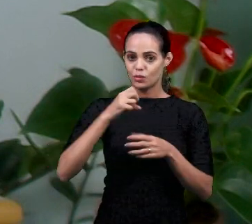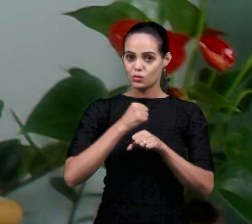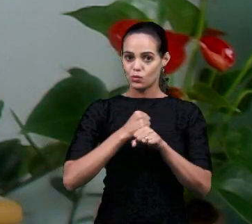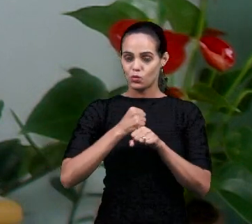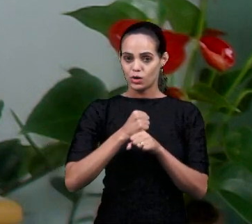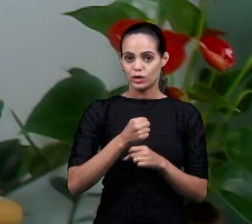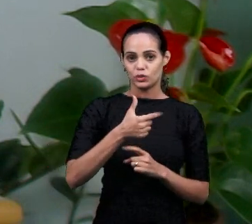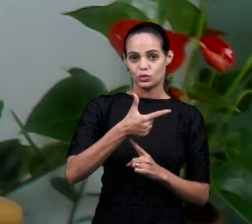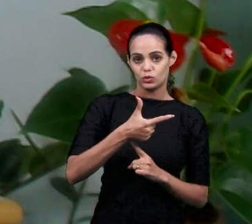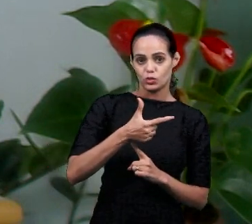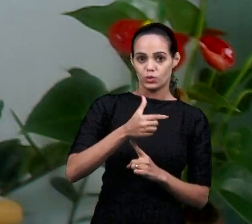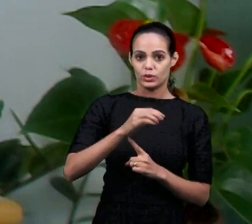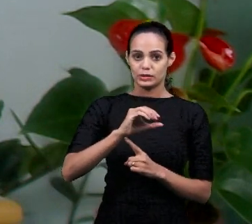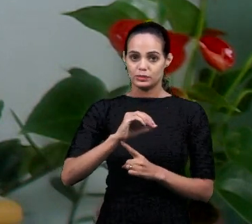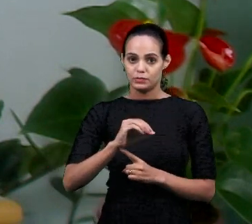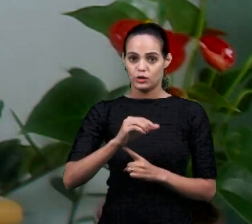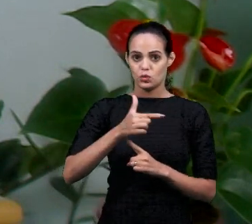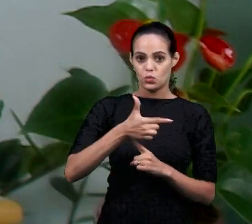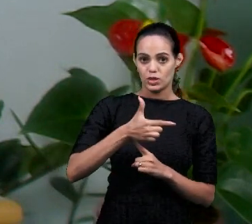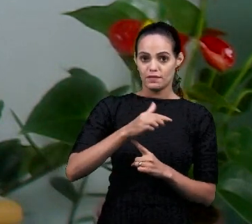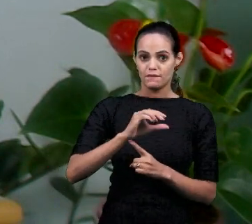de l'année 2020.